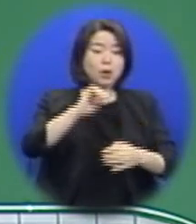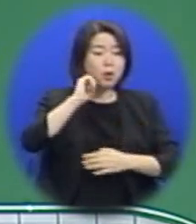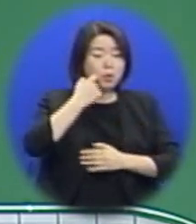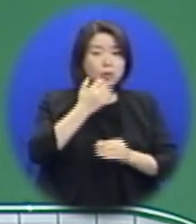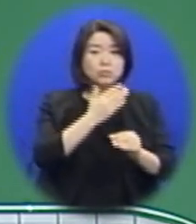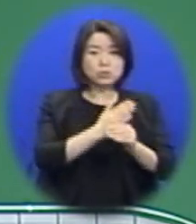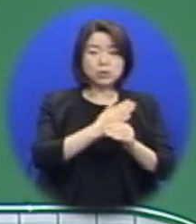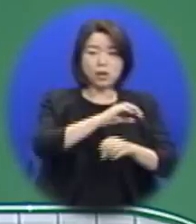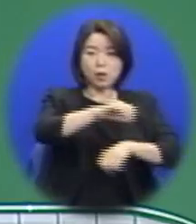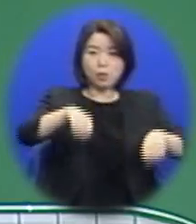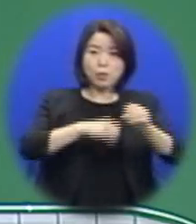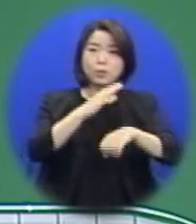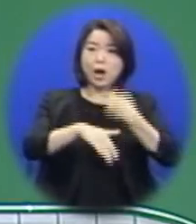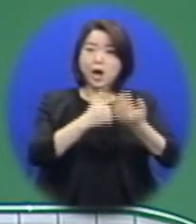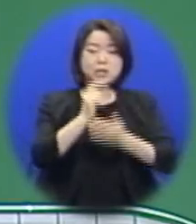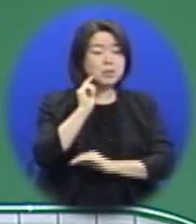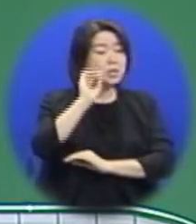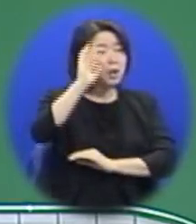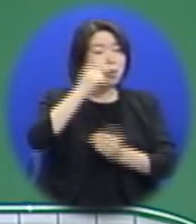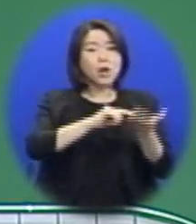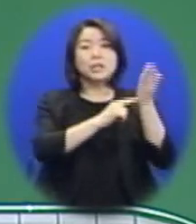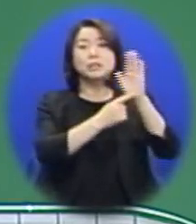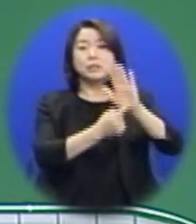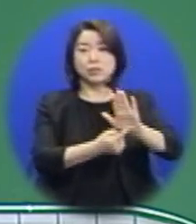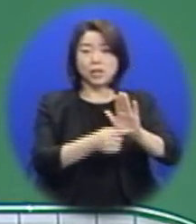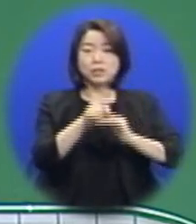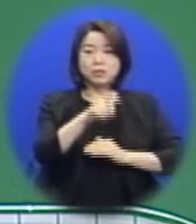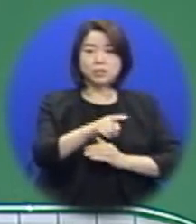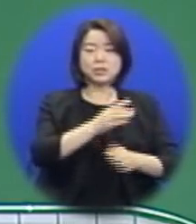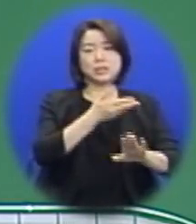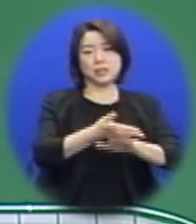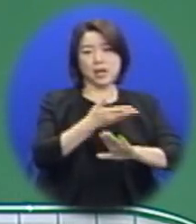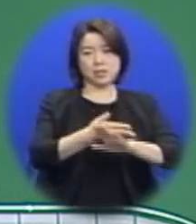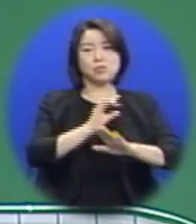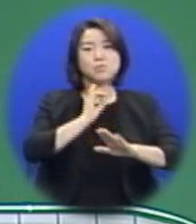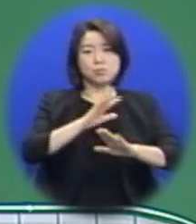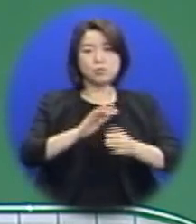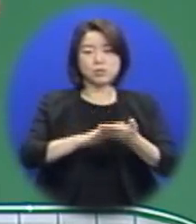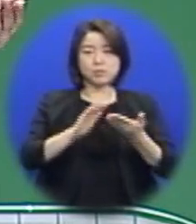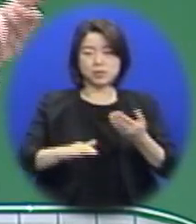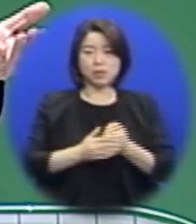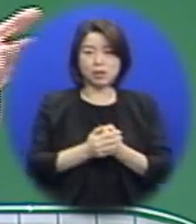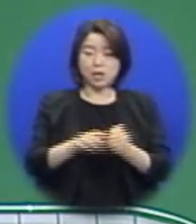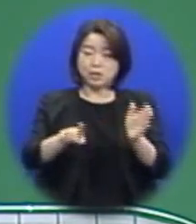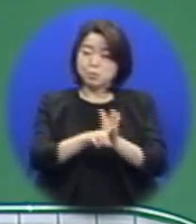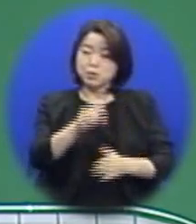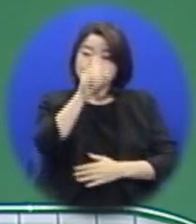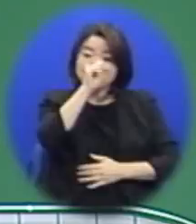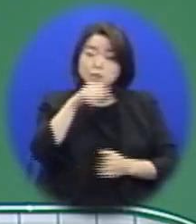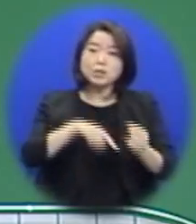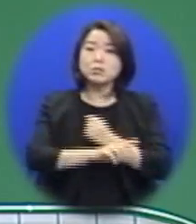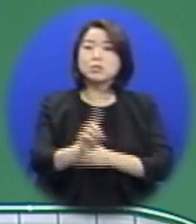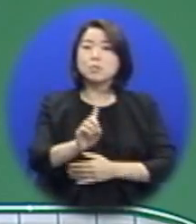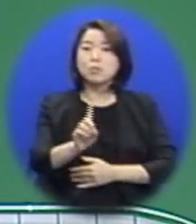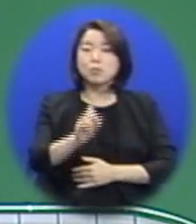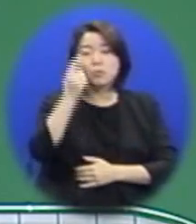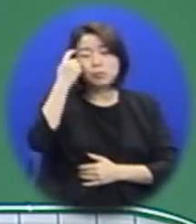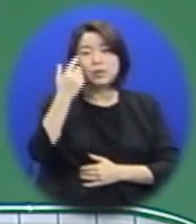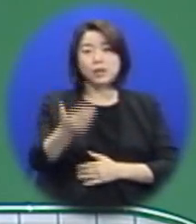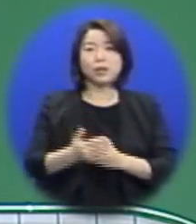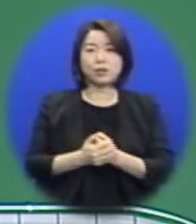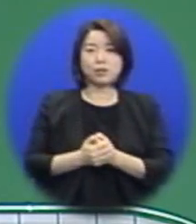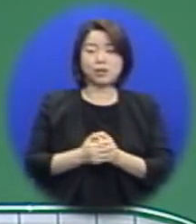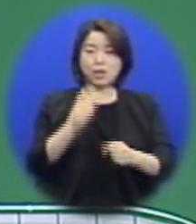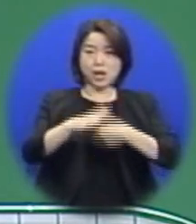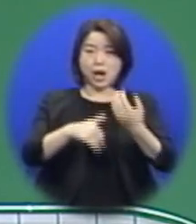오히려 하나님의 영광을 드러내는 자가 되는 것이 다를 뿐이에요. 믿음이 좋다는 게 뭐지요? 하나님이